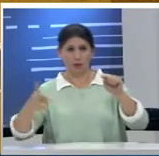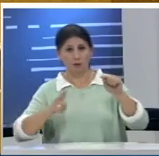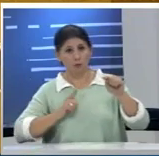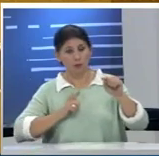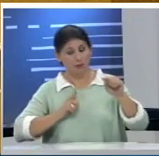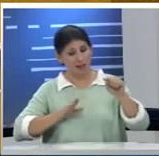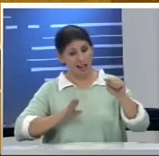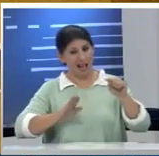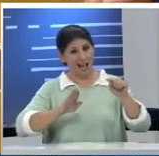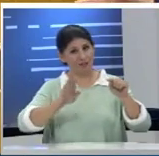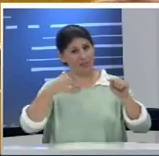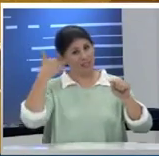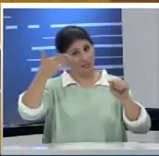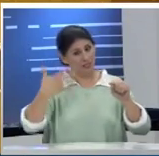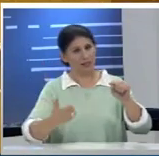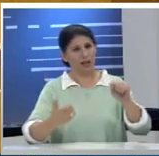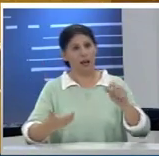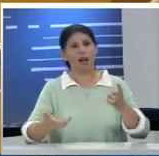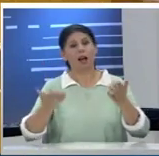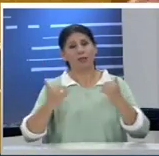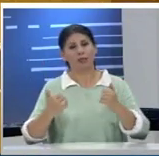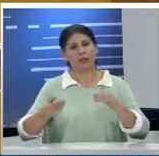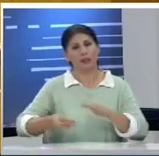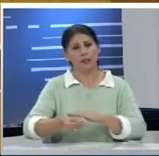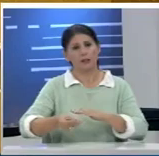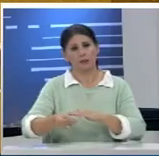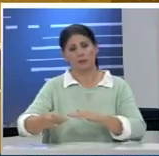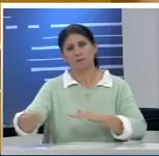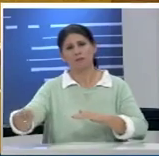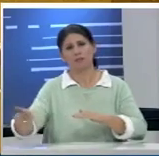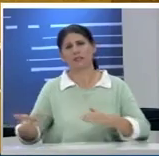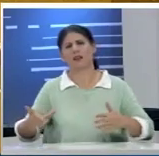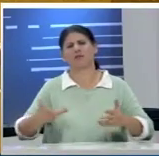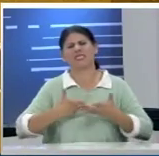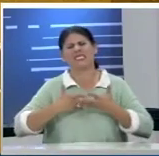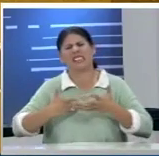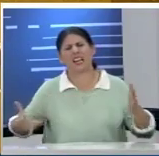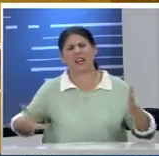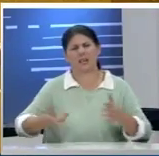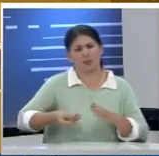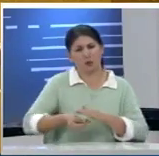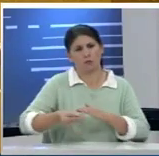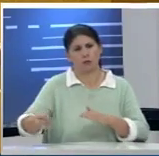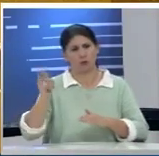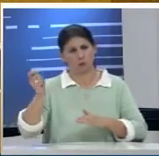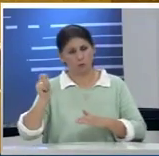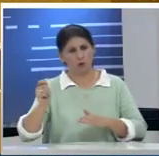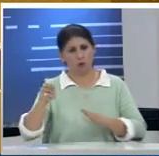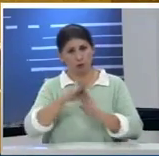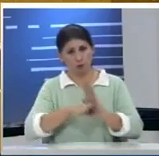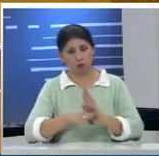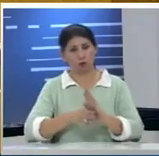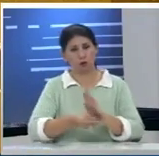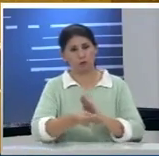αναμενόμενη αύξηση που θα υπήρχε αν δεν έπεφτε η μίζα της αρκούδας και ο χρηματισμός του πολιτικού συστήματος και ο χρηματισμός